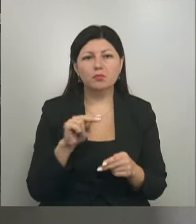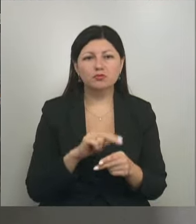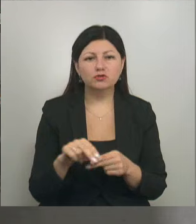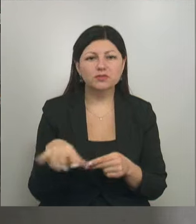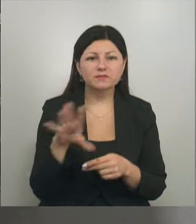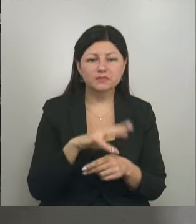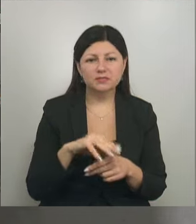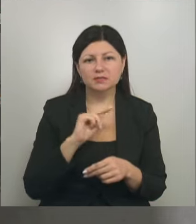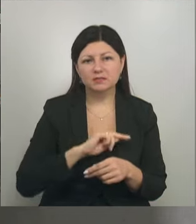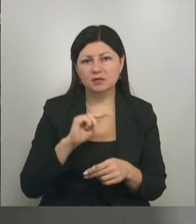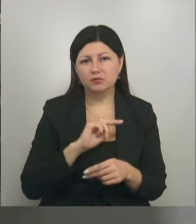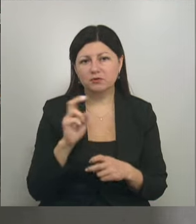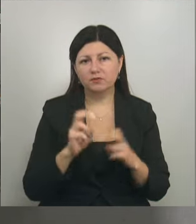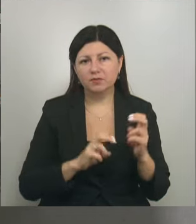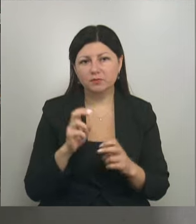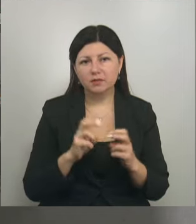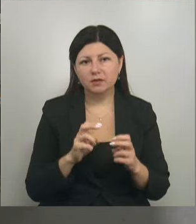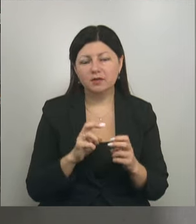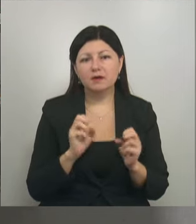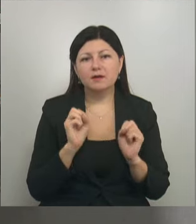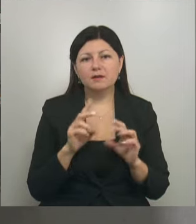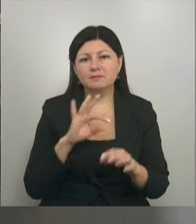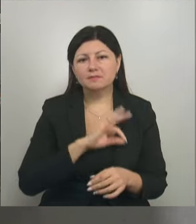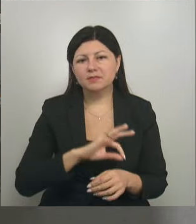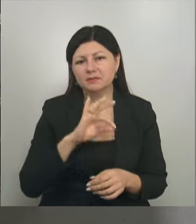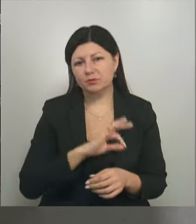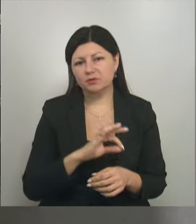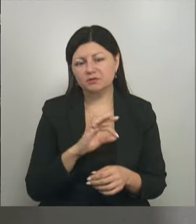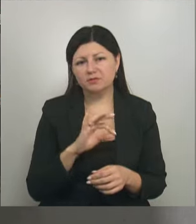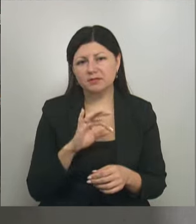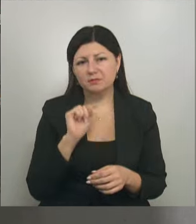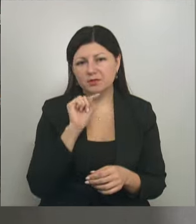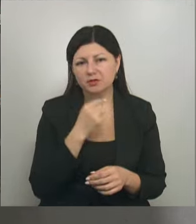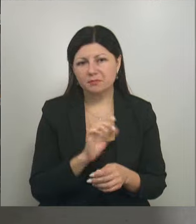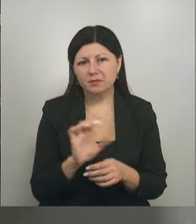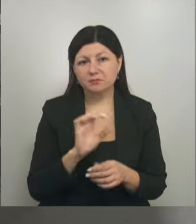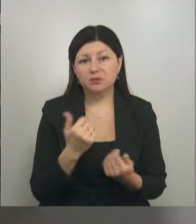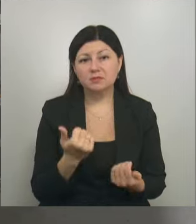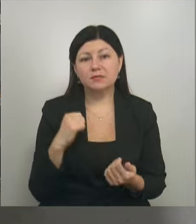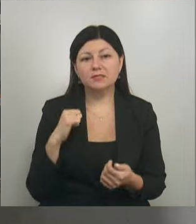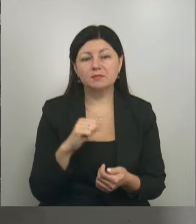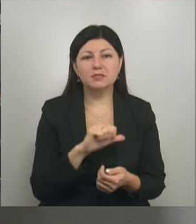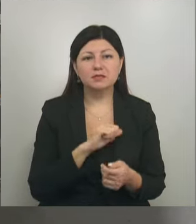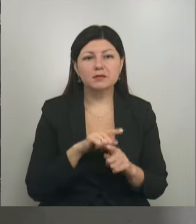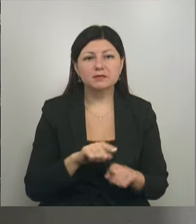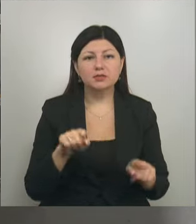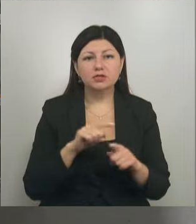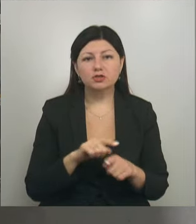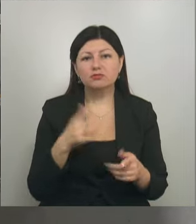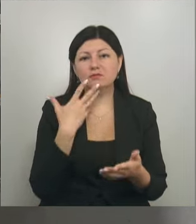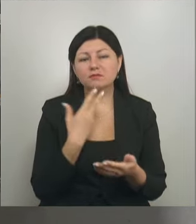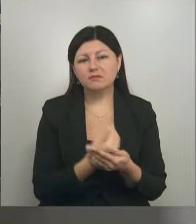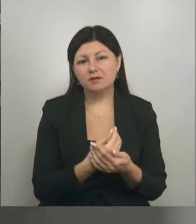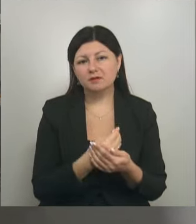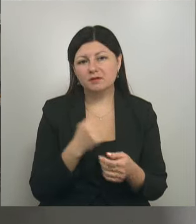всех сотрудников предприятия инструментам бережливого производства. Теперь они самостоятельно это тиражируют на своих рабочих